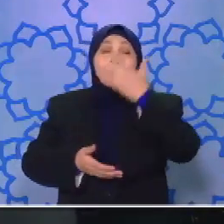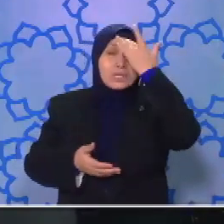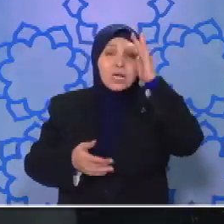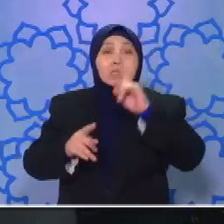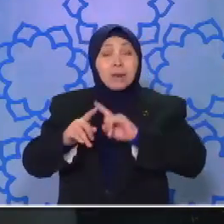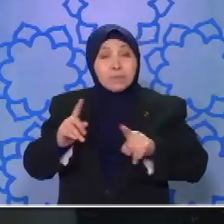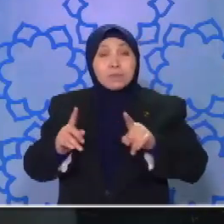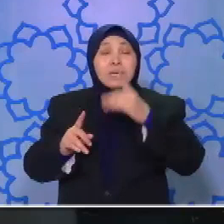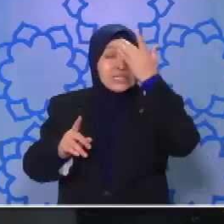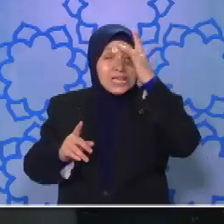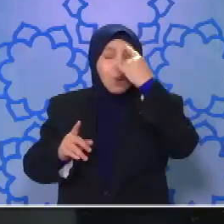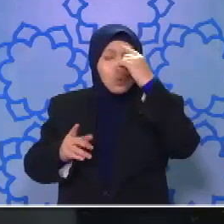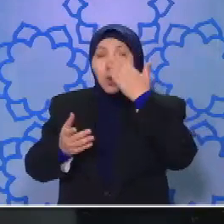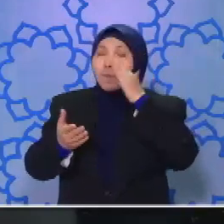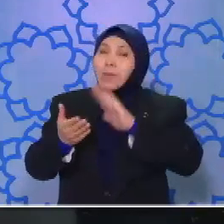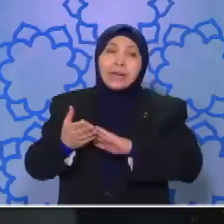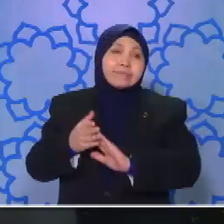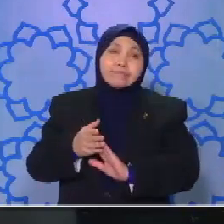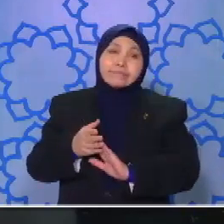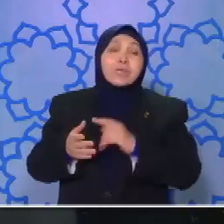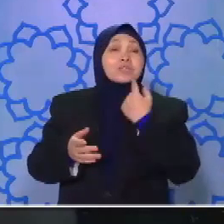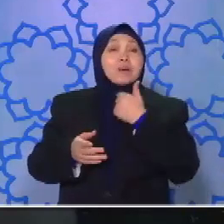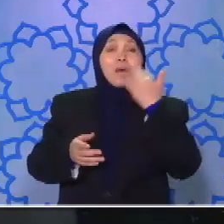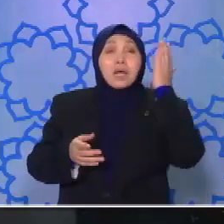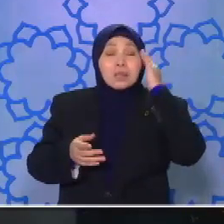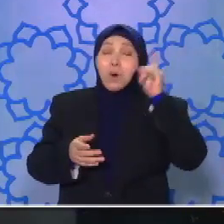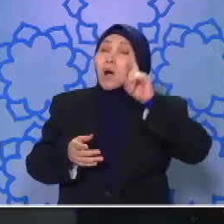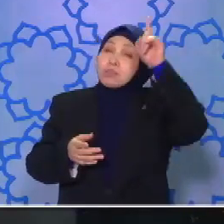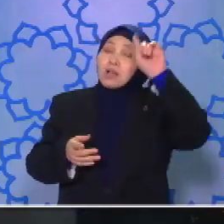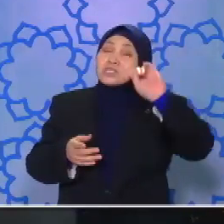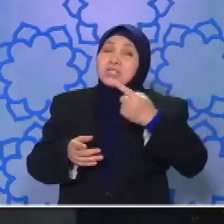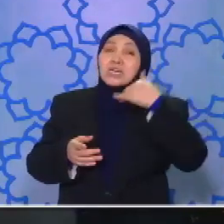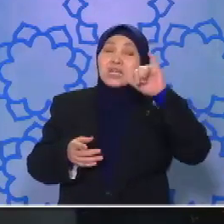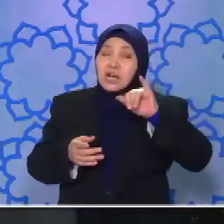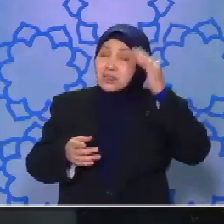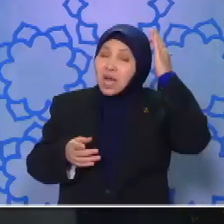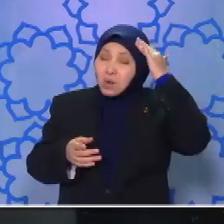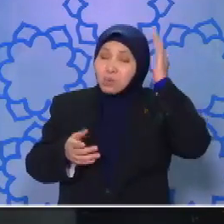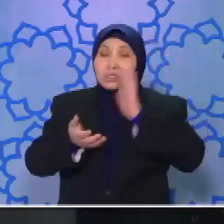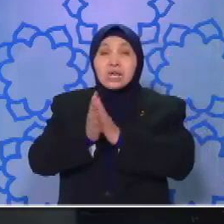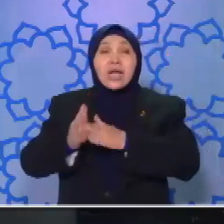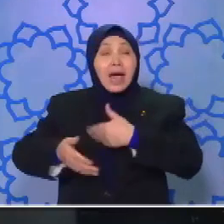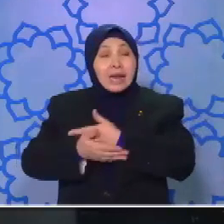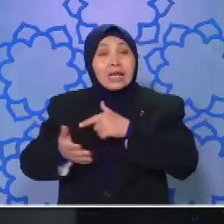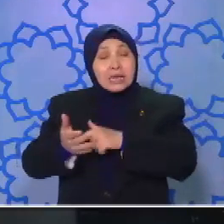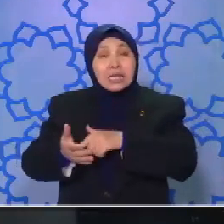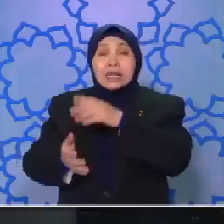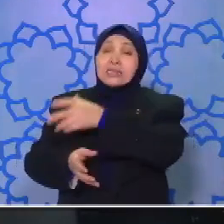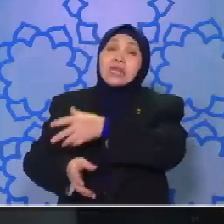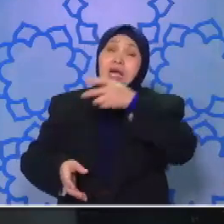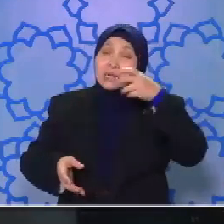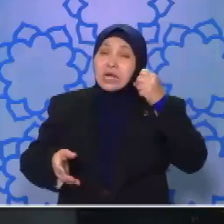Tapi bijak untuk keburukan ini, siapa yang tahu? Allah sahaja yang tahu. Jadi dalam hal ini, anak ini ditarik oleh